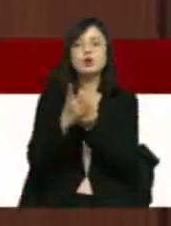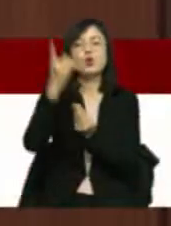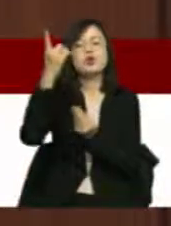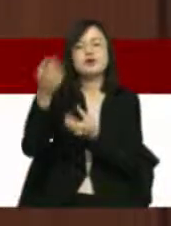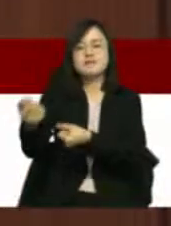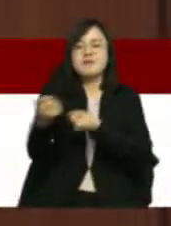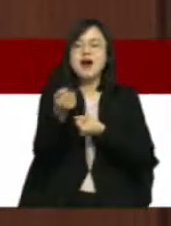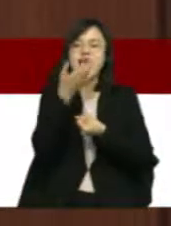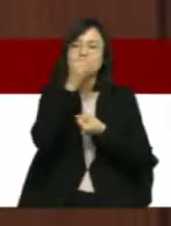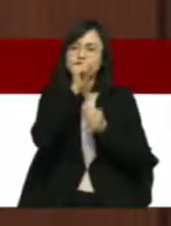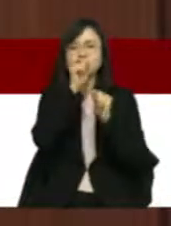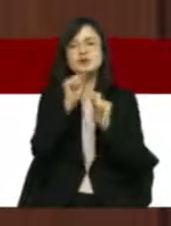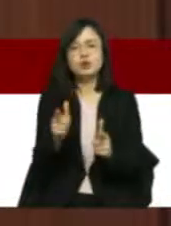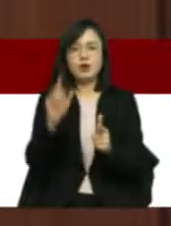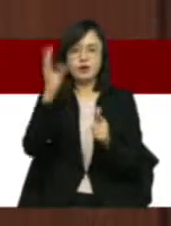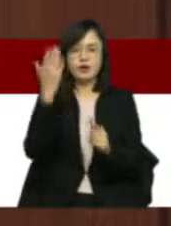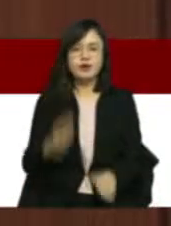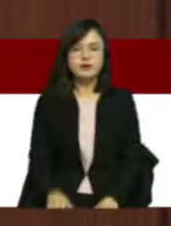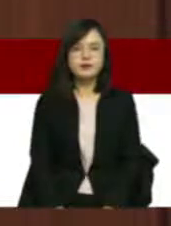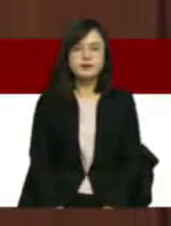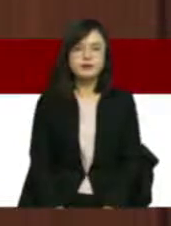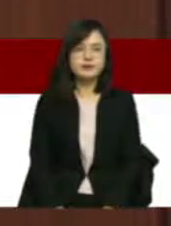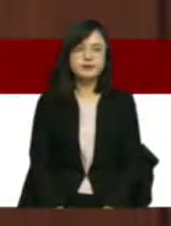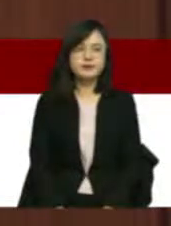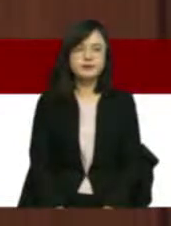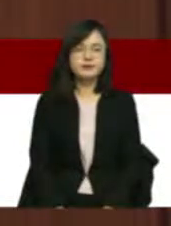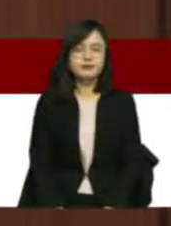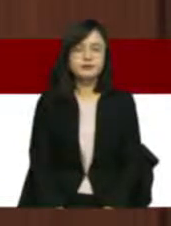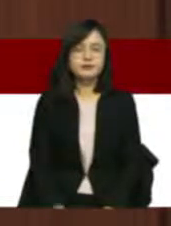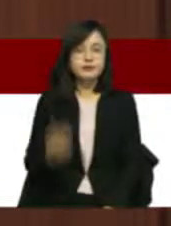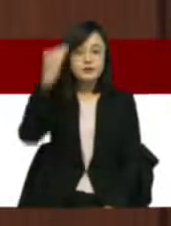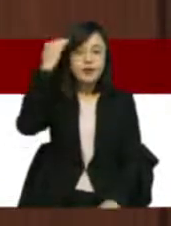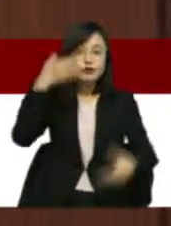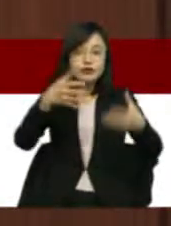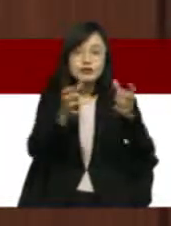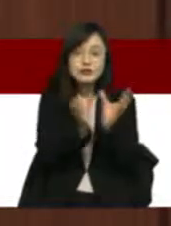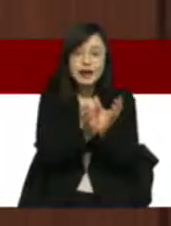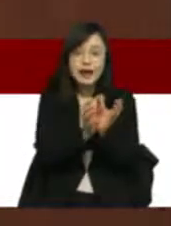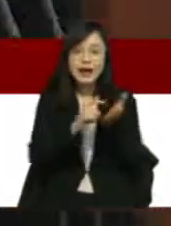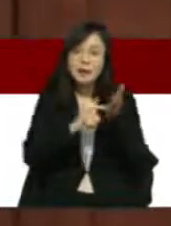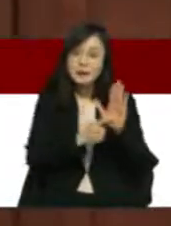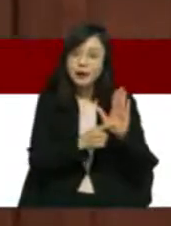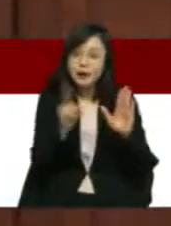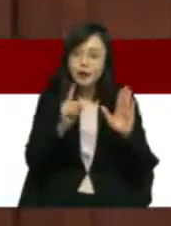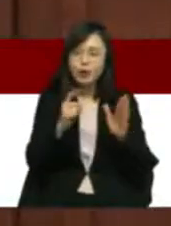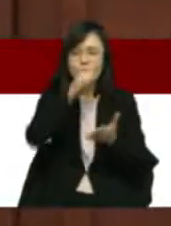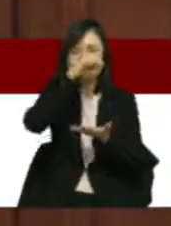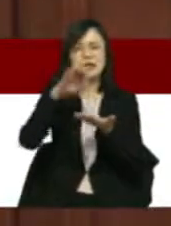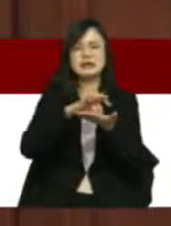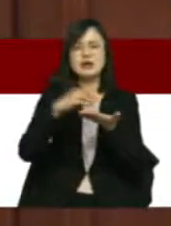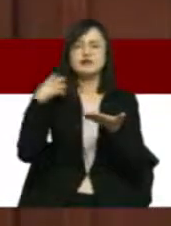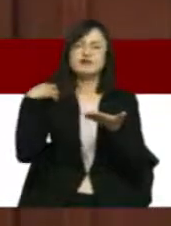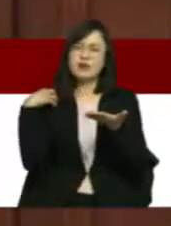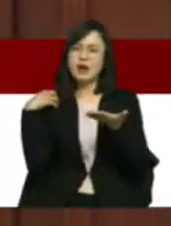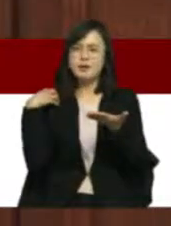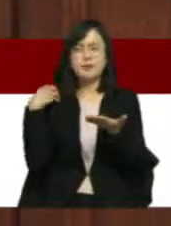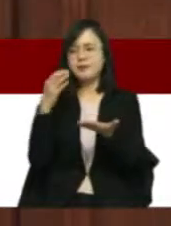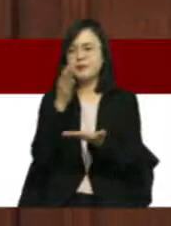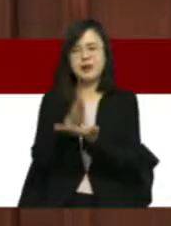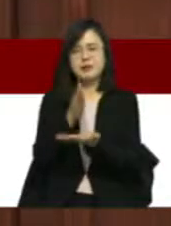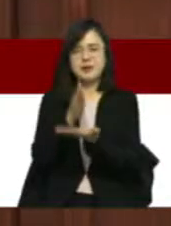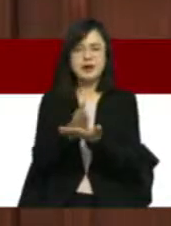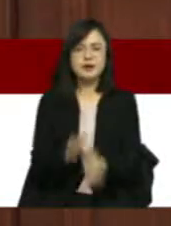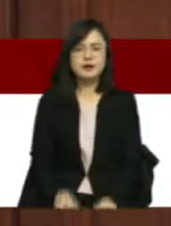추진하면 반드시 수반되는 건 예산입니다. 노원구 재정 자립도 15.6%입니다. 정치가 아닌